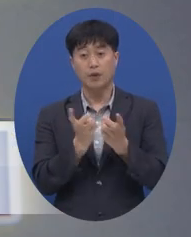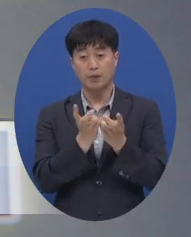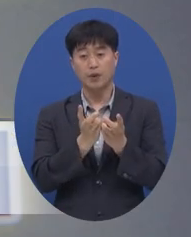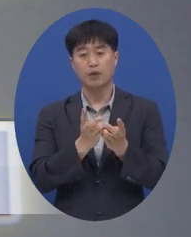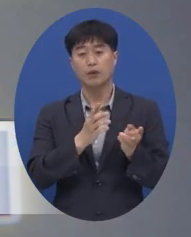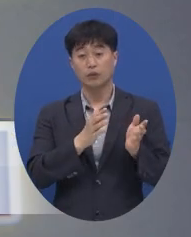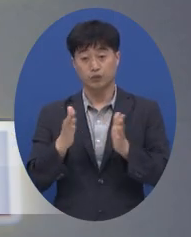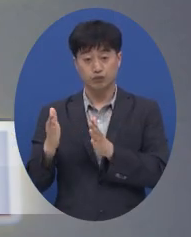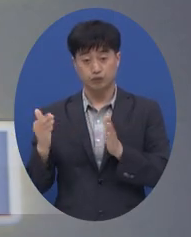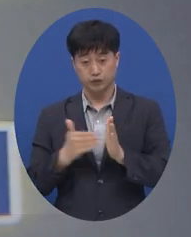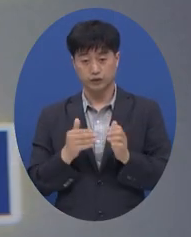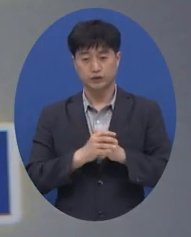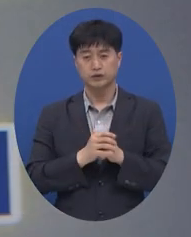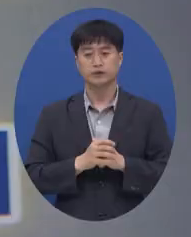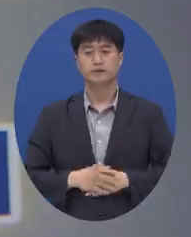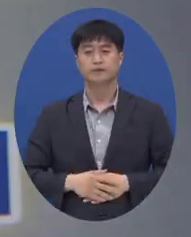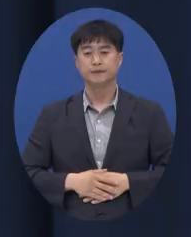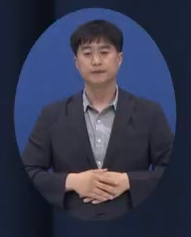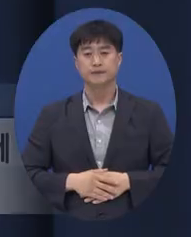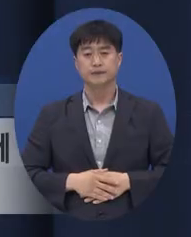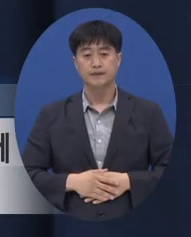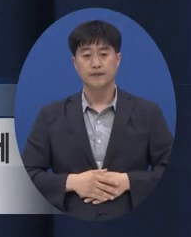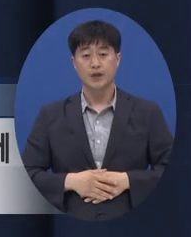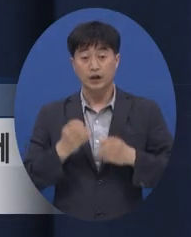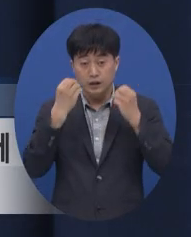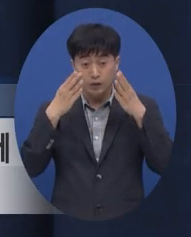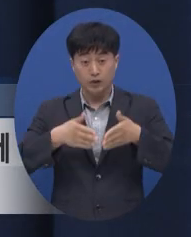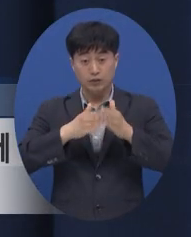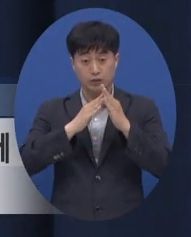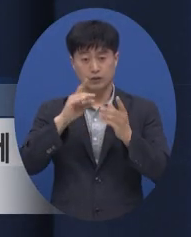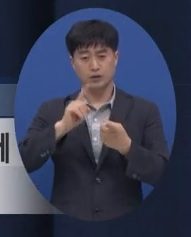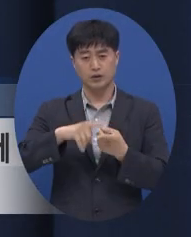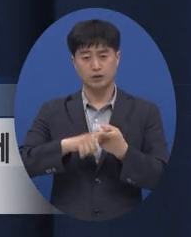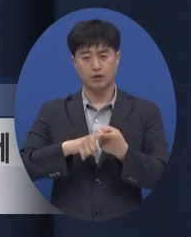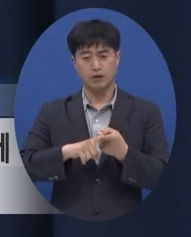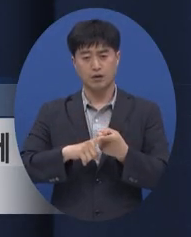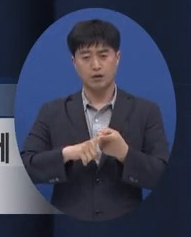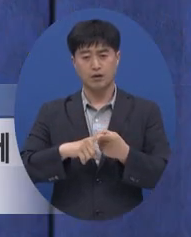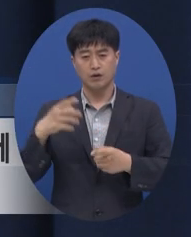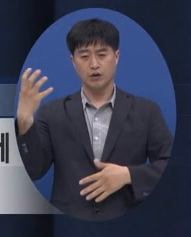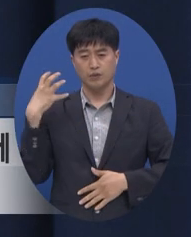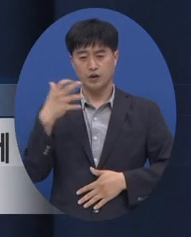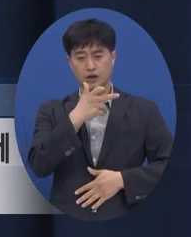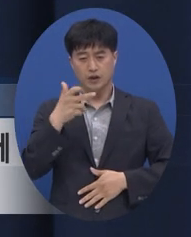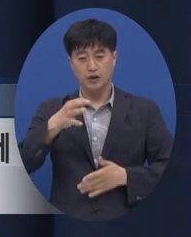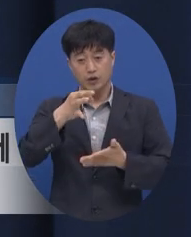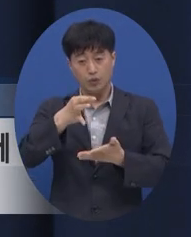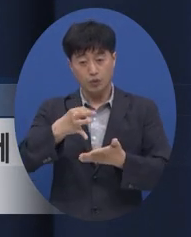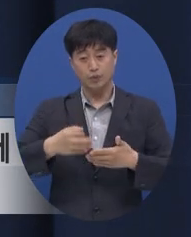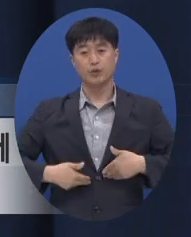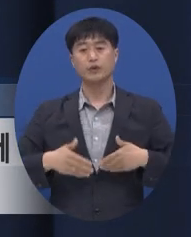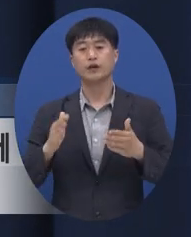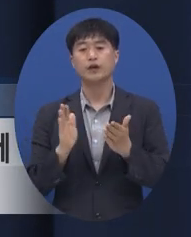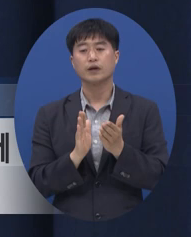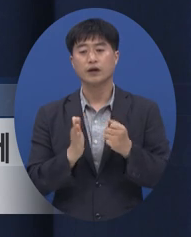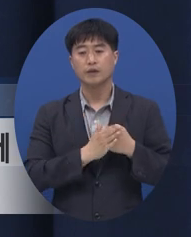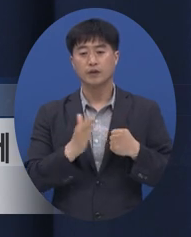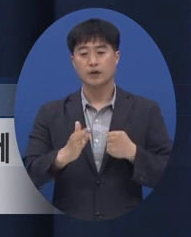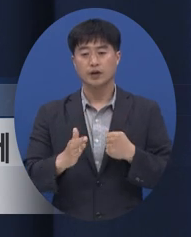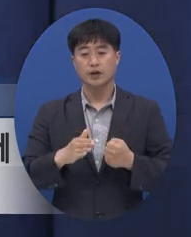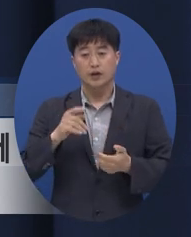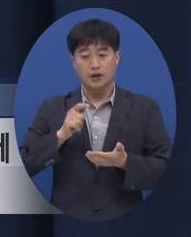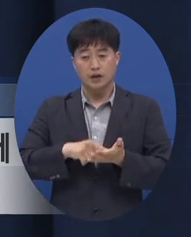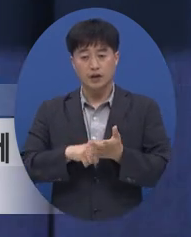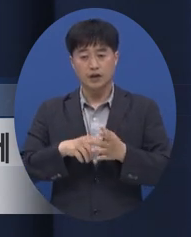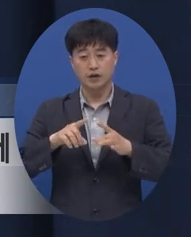제도 또한 필요하다 고 강조했습니다 신축 건물에 대해서는 아예 의무적으로 군 비용이 들지 않기 때문에 에